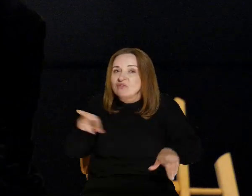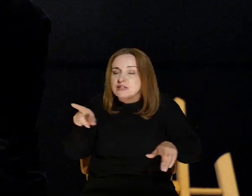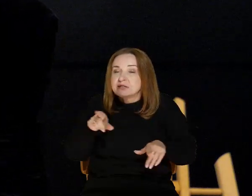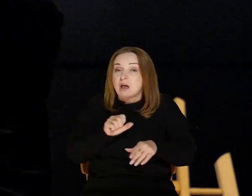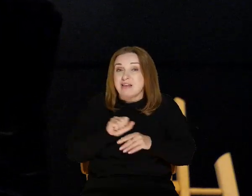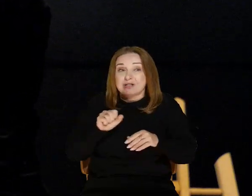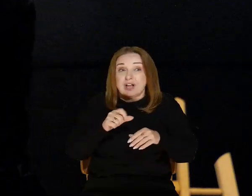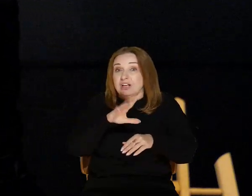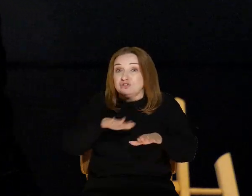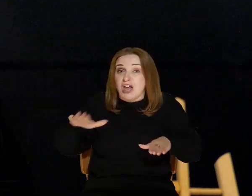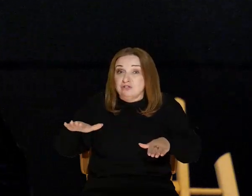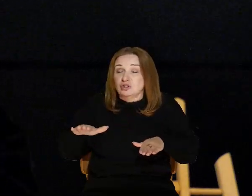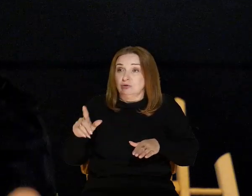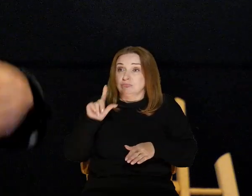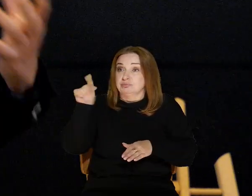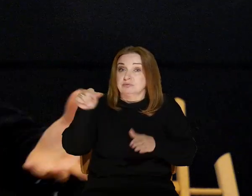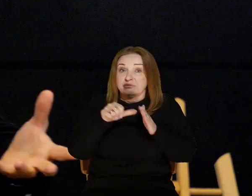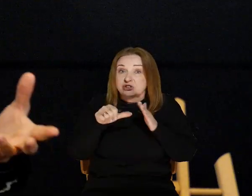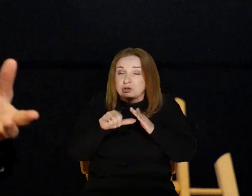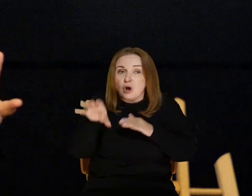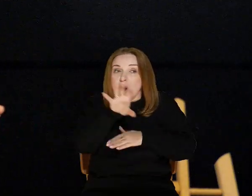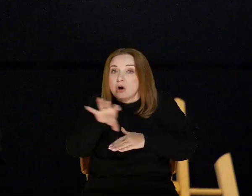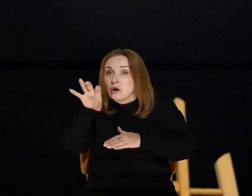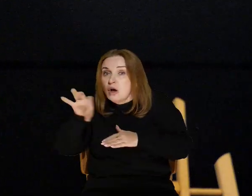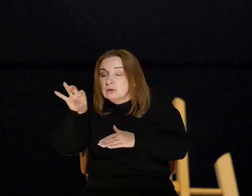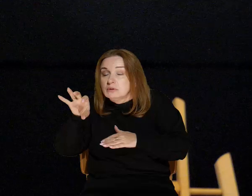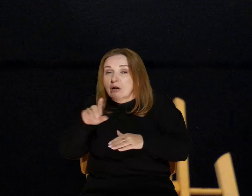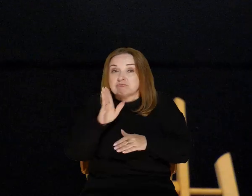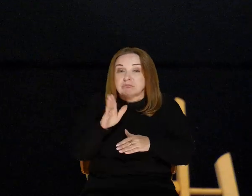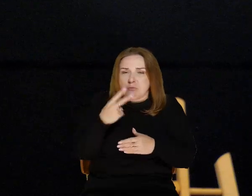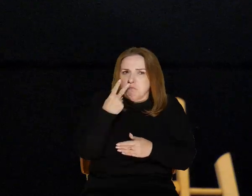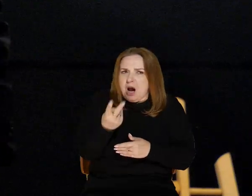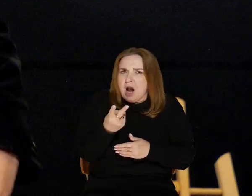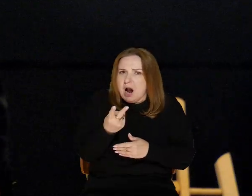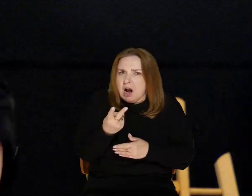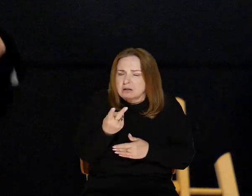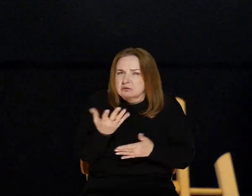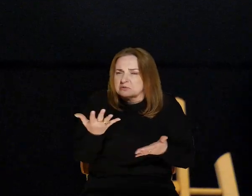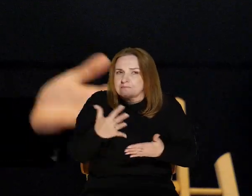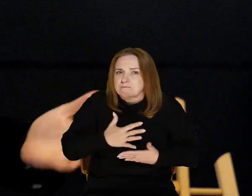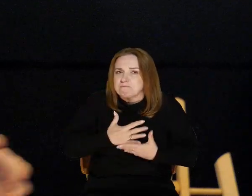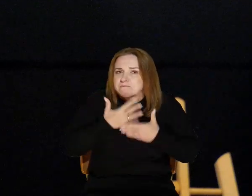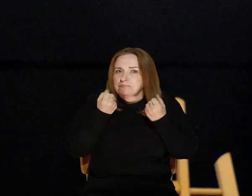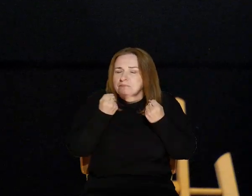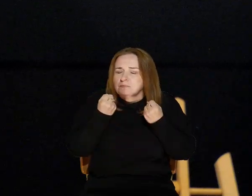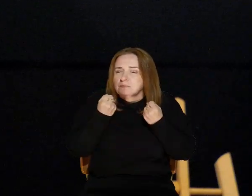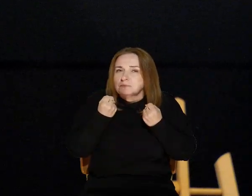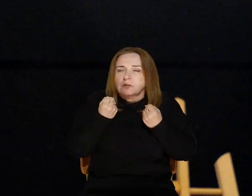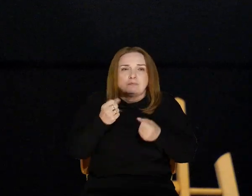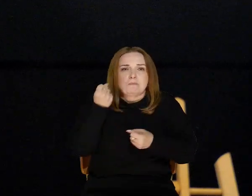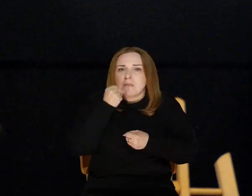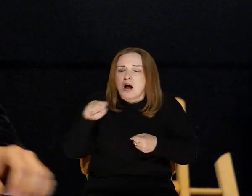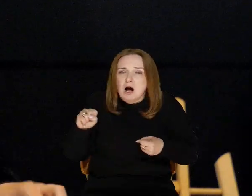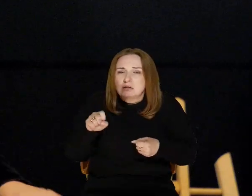polskich uczniów trafia do tego miejsca w ramach takich wycieczek szkolnych, między zwiedzaniem